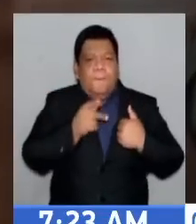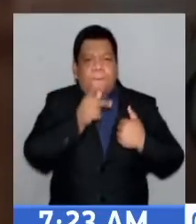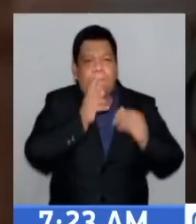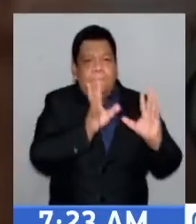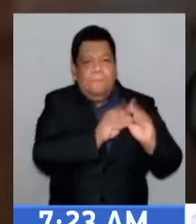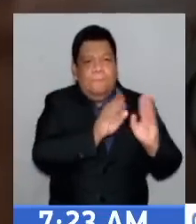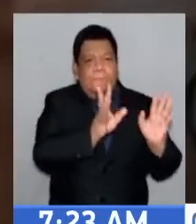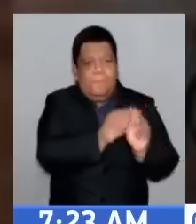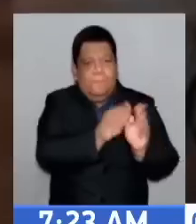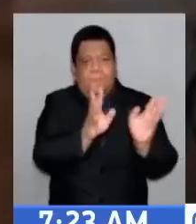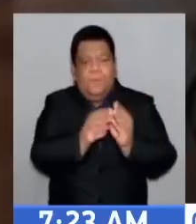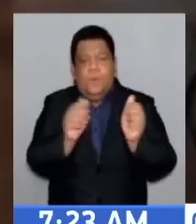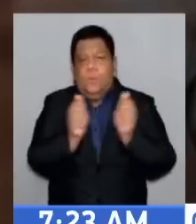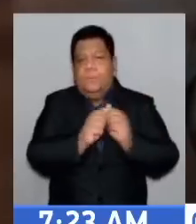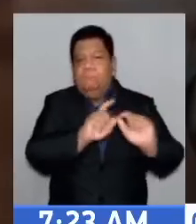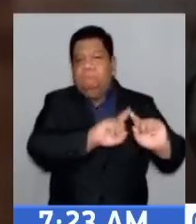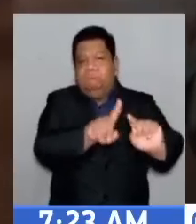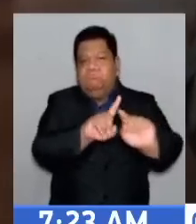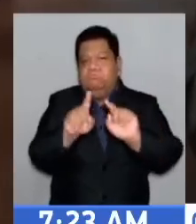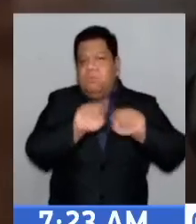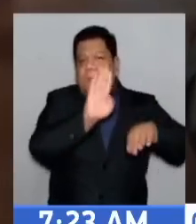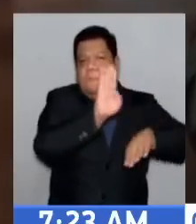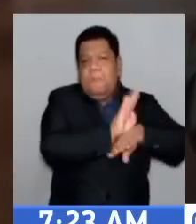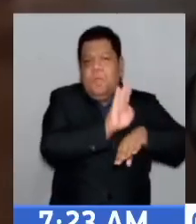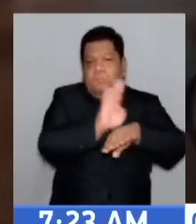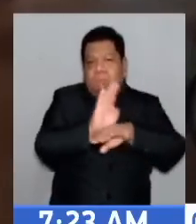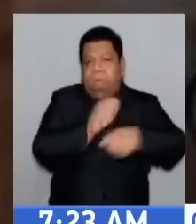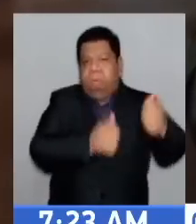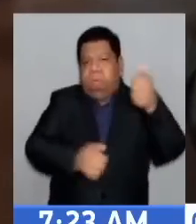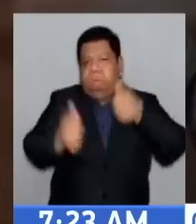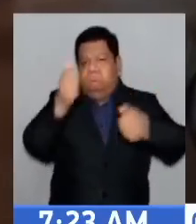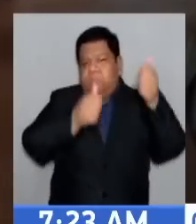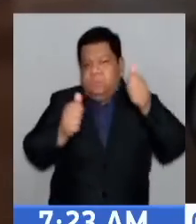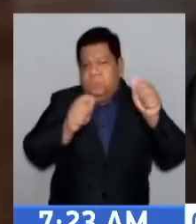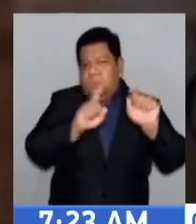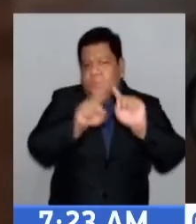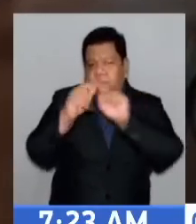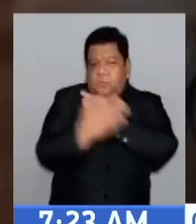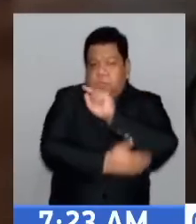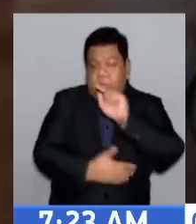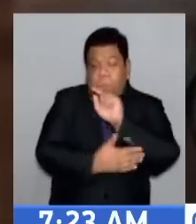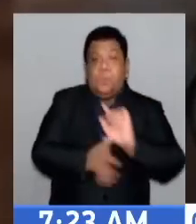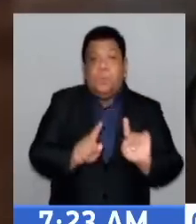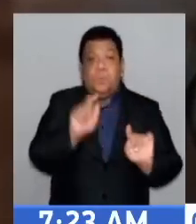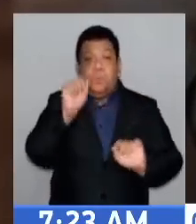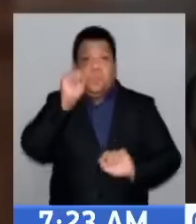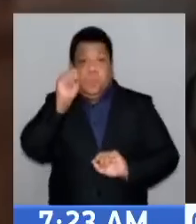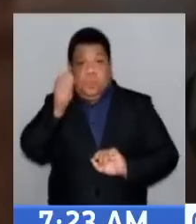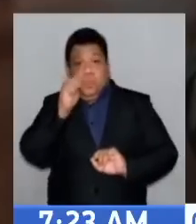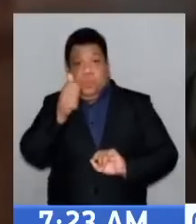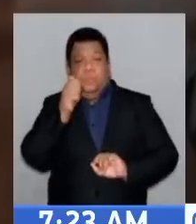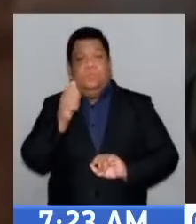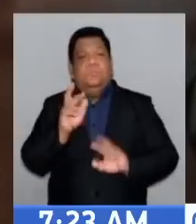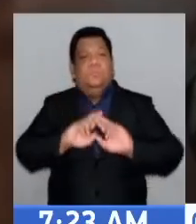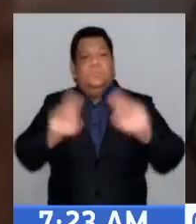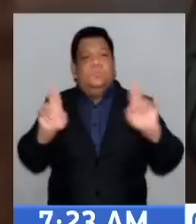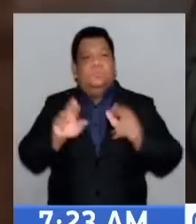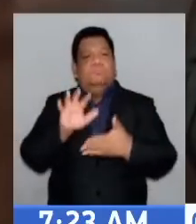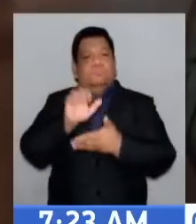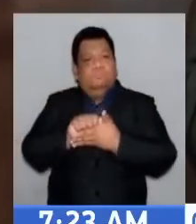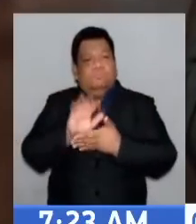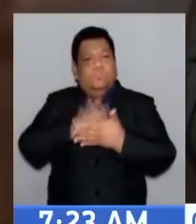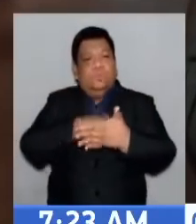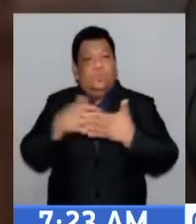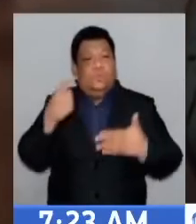mula sa iba't ibang panig ng mundo. At bukas nga nakaschedule ang sinasabi ng Pangulo na inaabangan niya talagang open forum